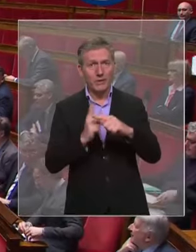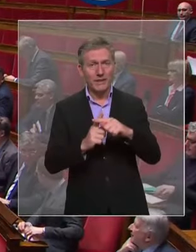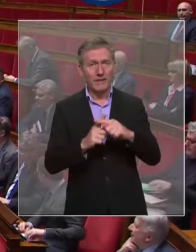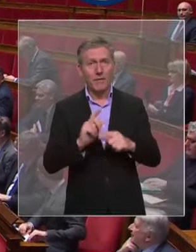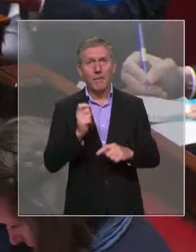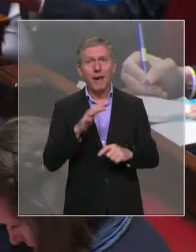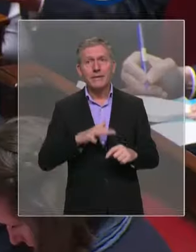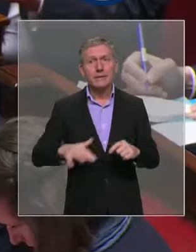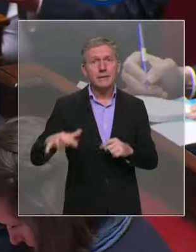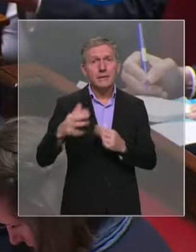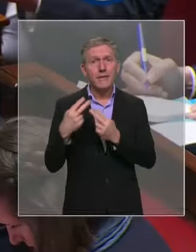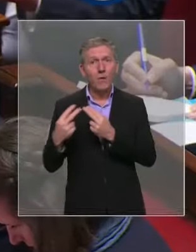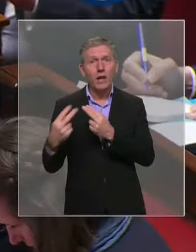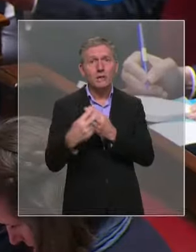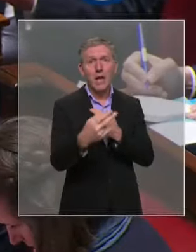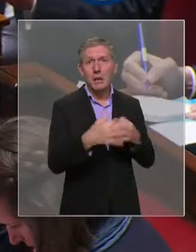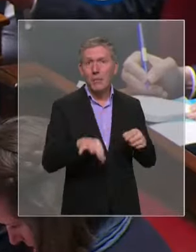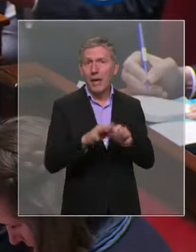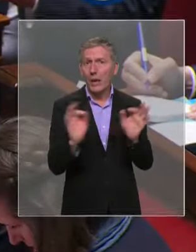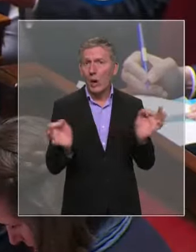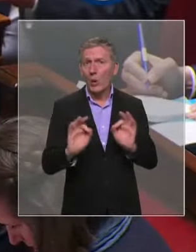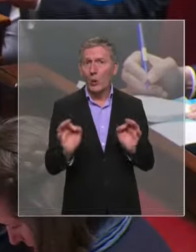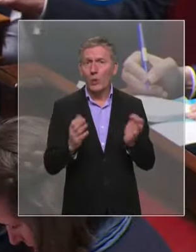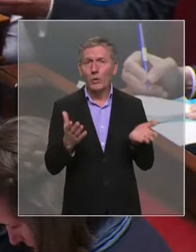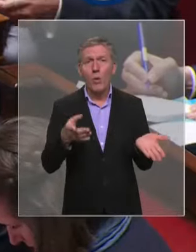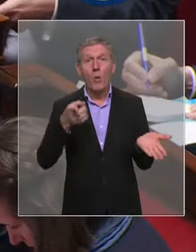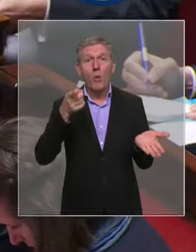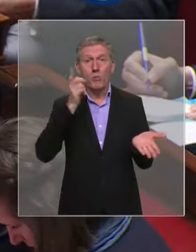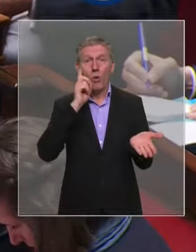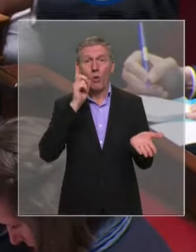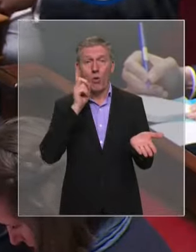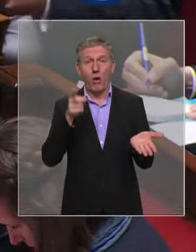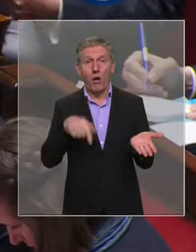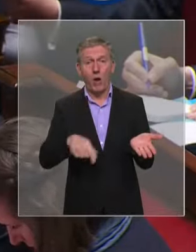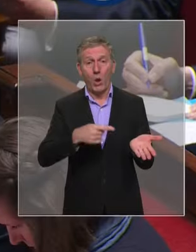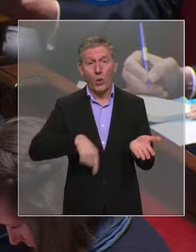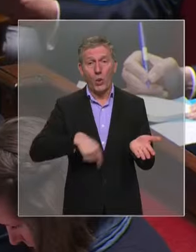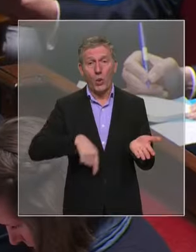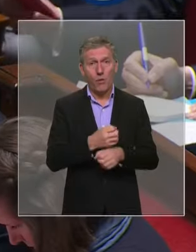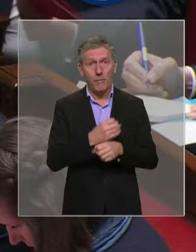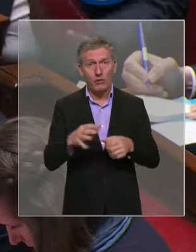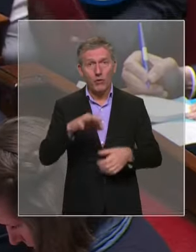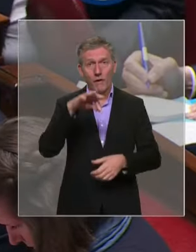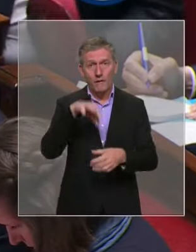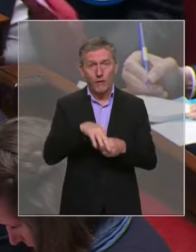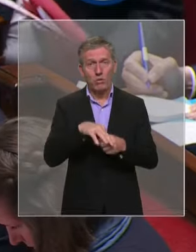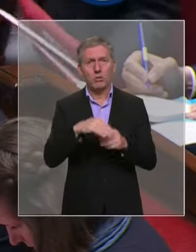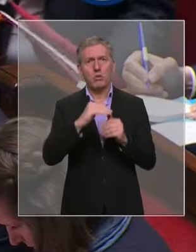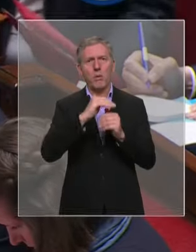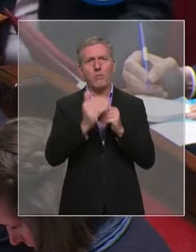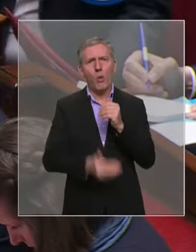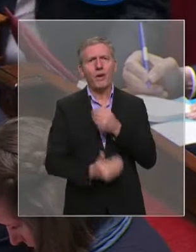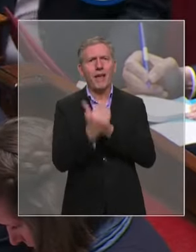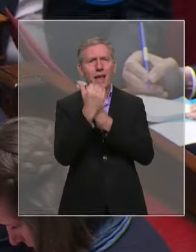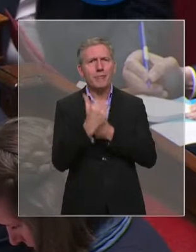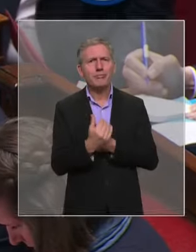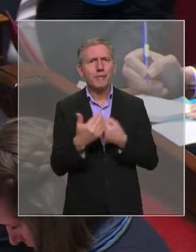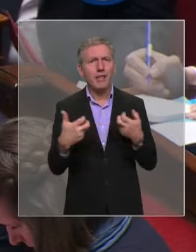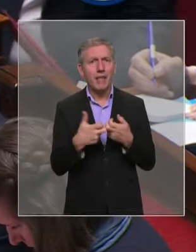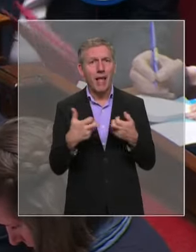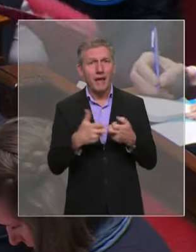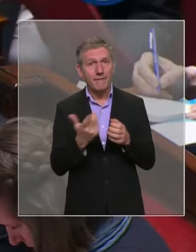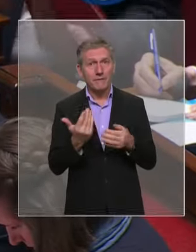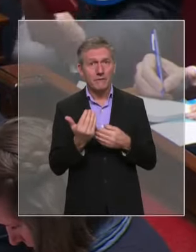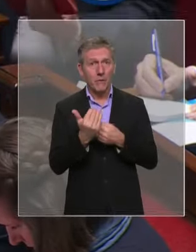plupart de nos voisins ne l'ont pas. C'est parce que cette majorité a voté un bouclier tarifaire qui a préservé